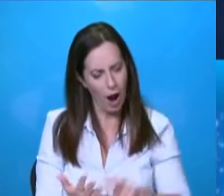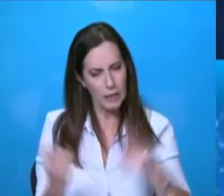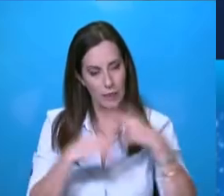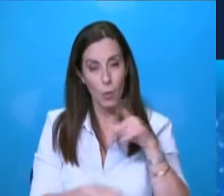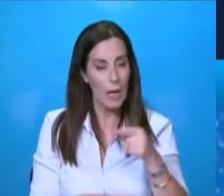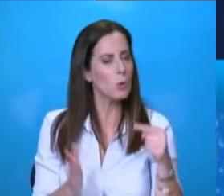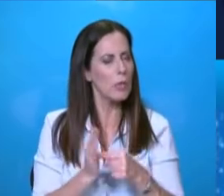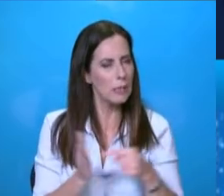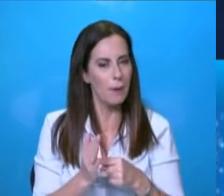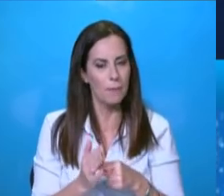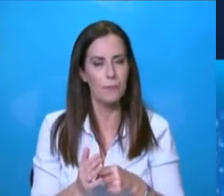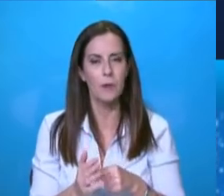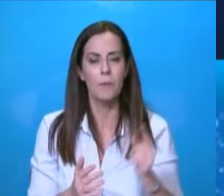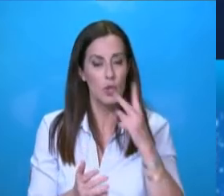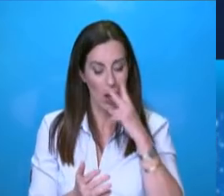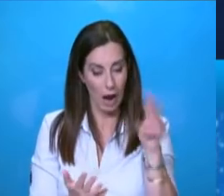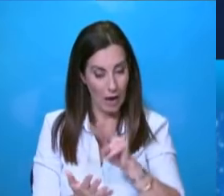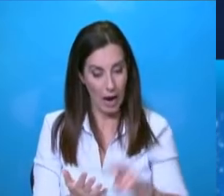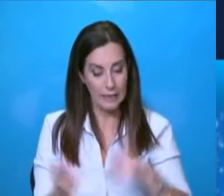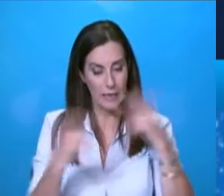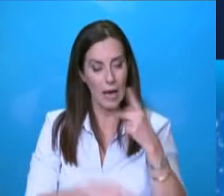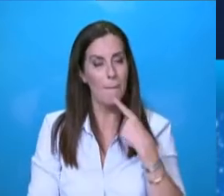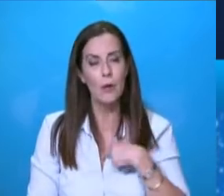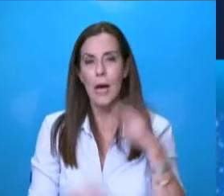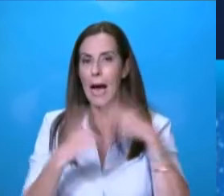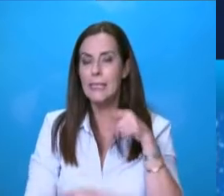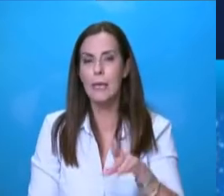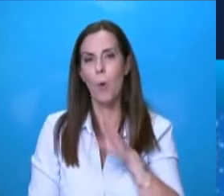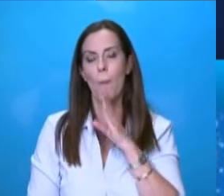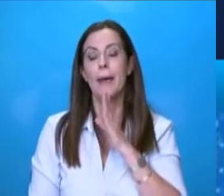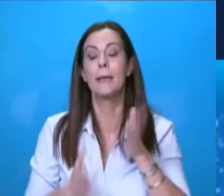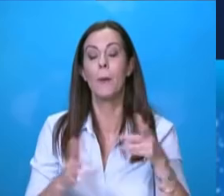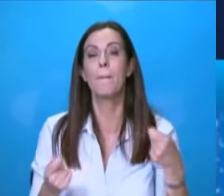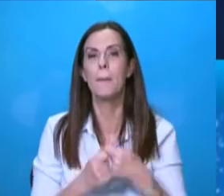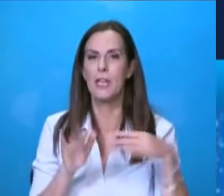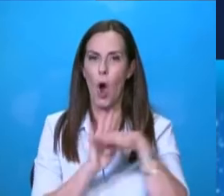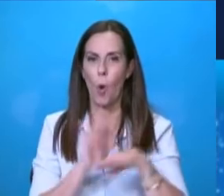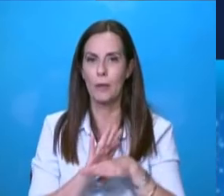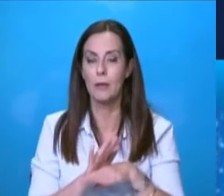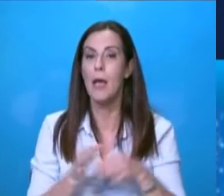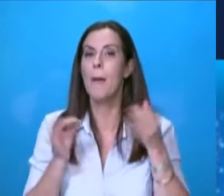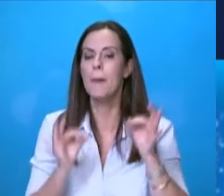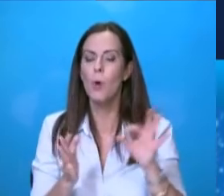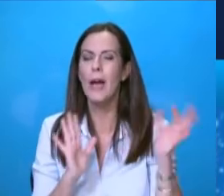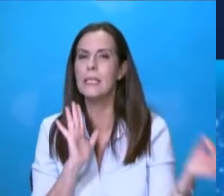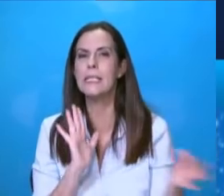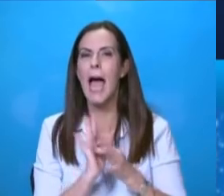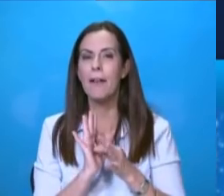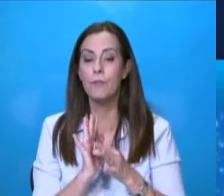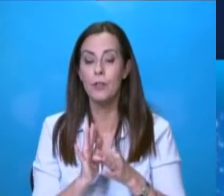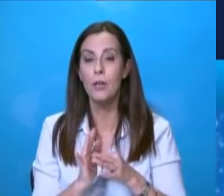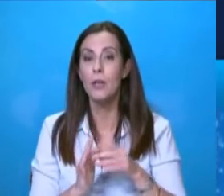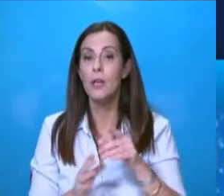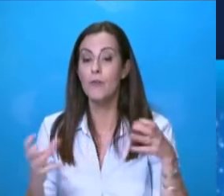זאת הסיבה, גורם משפטי בכיר אומר לנו שההסכם הזה הוא בעייתי מאוד מבחינה חוקית, ובמיוחד הסעיף שבו